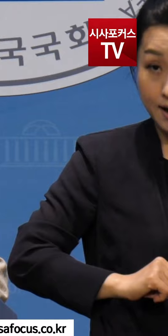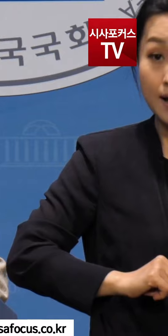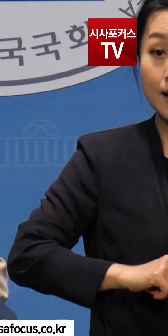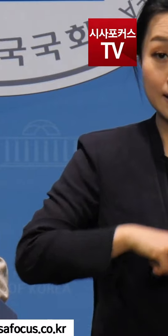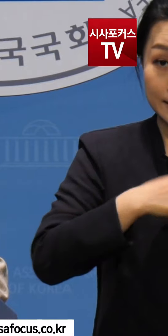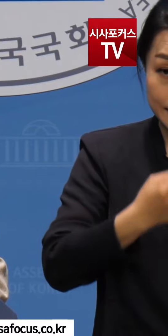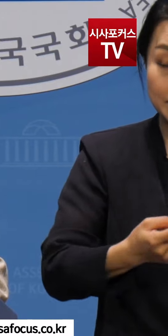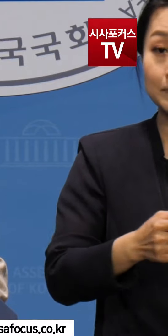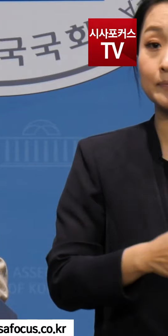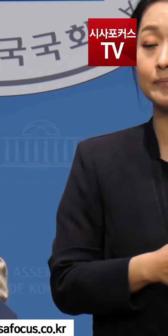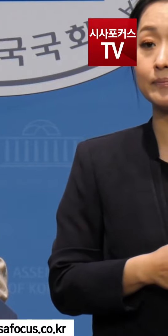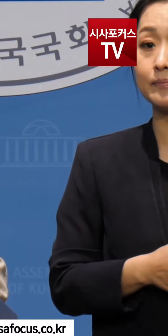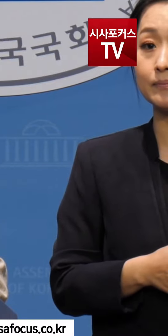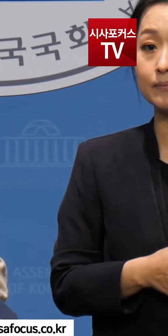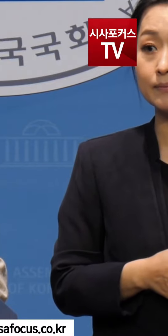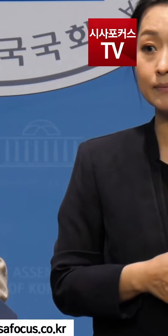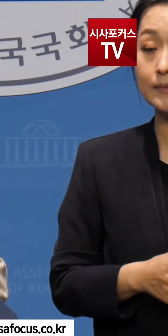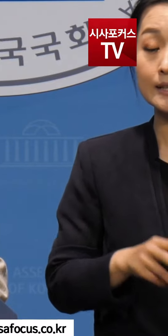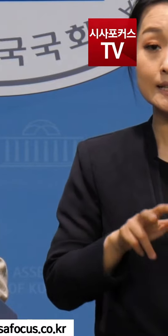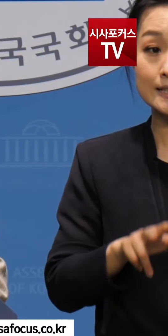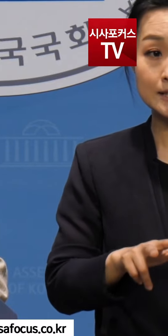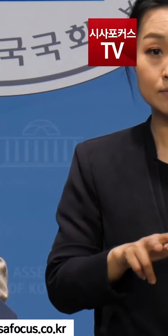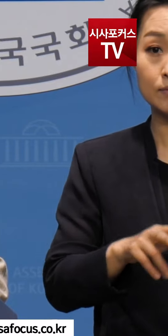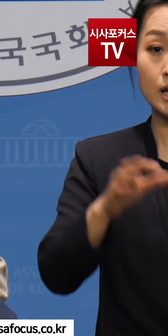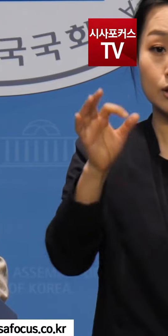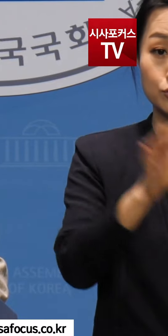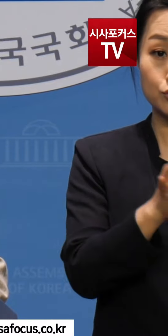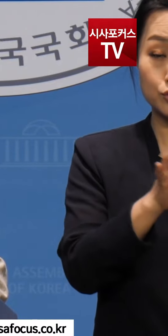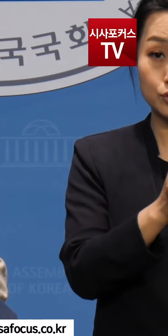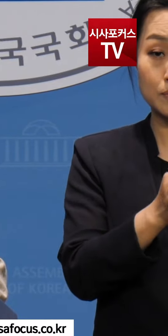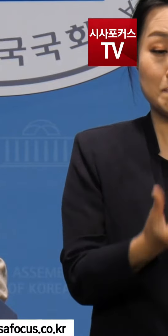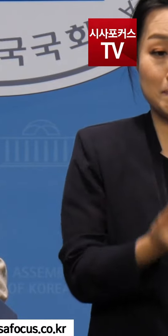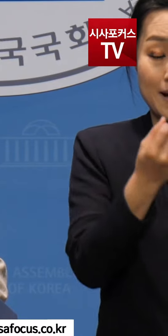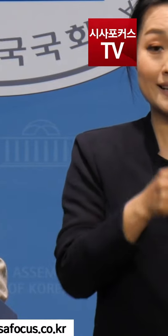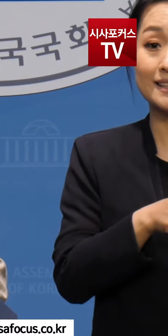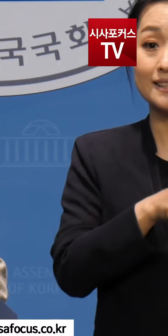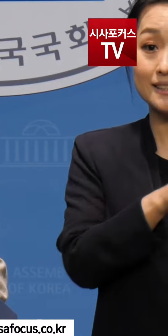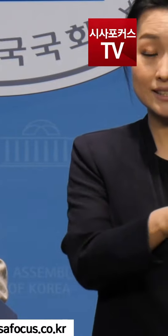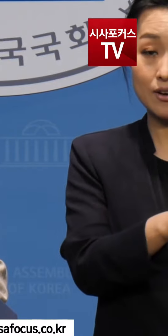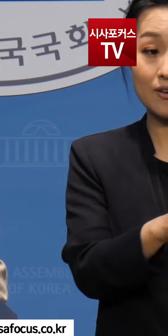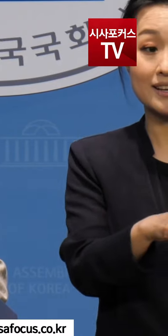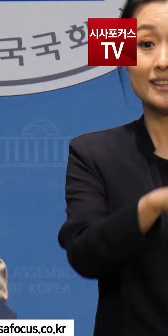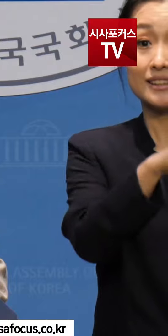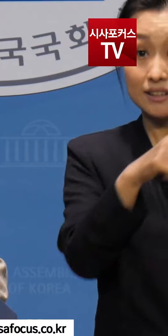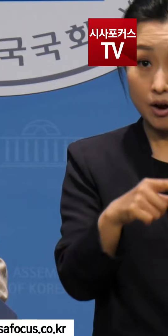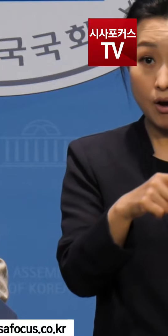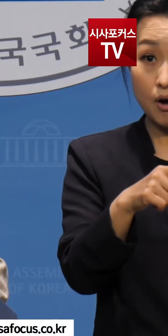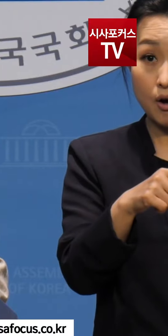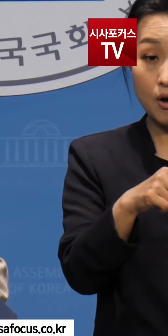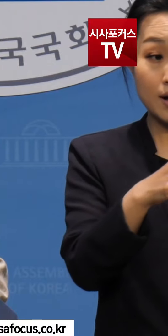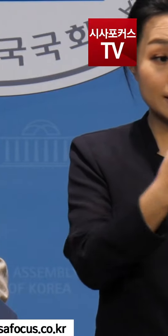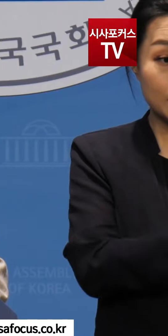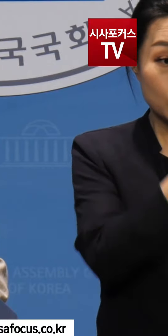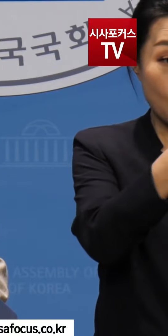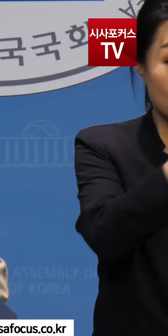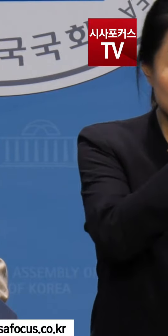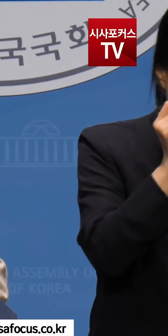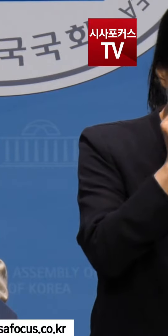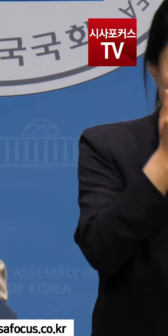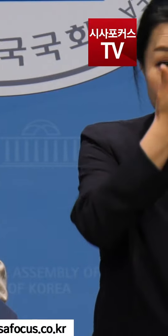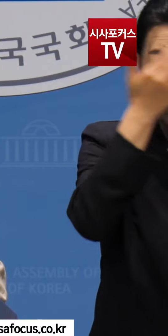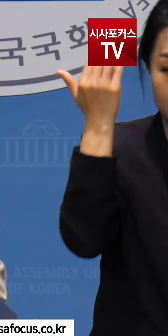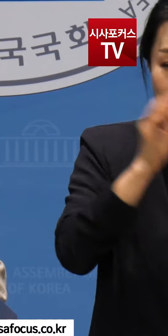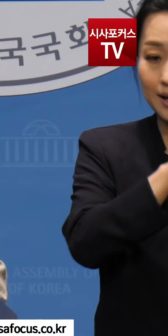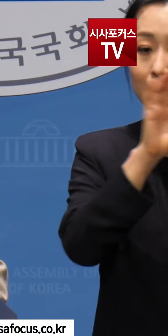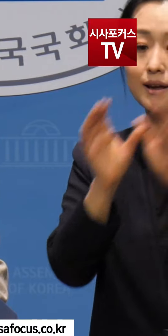조기 수급자가 급증하고 있다는데 시대의 책임을 청년들에게 떠밀고 있는 것은